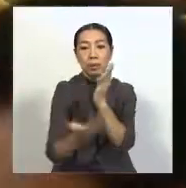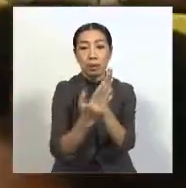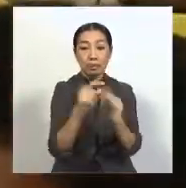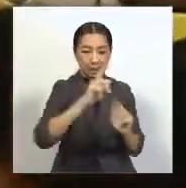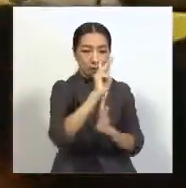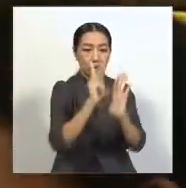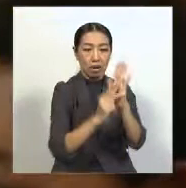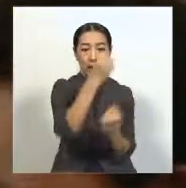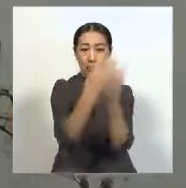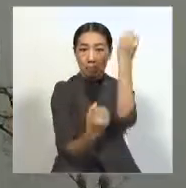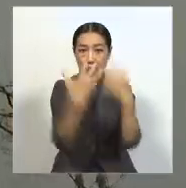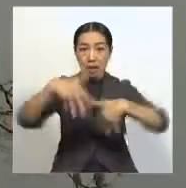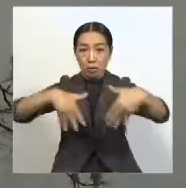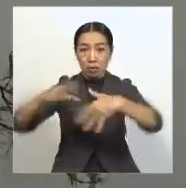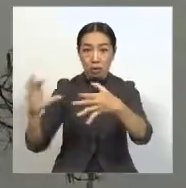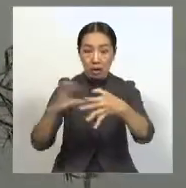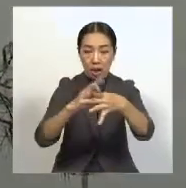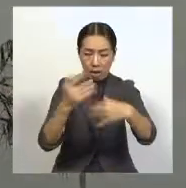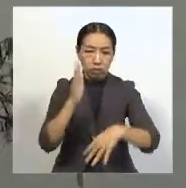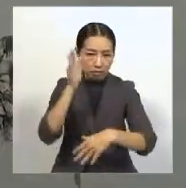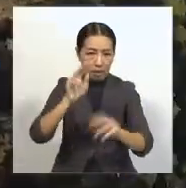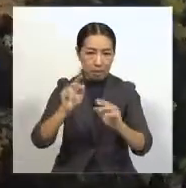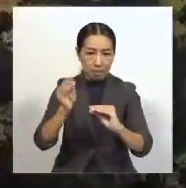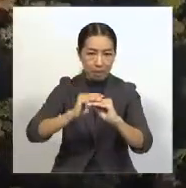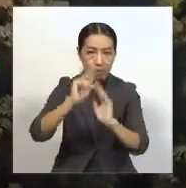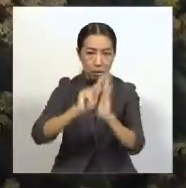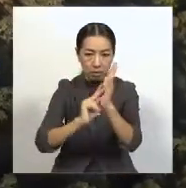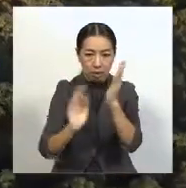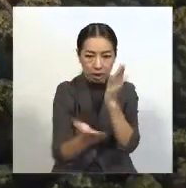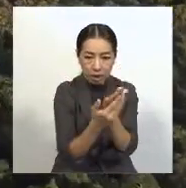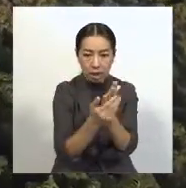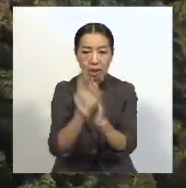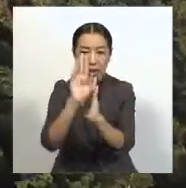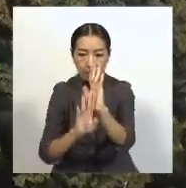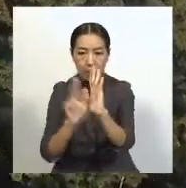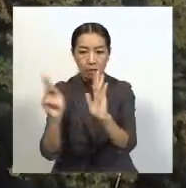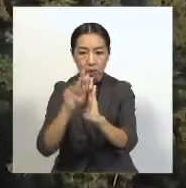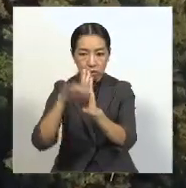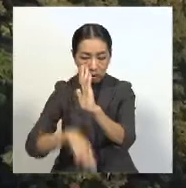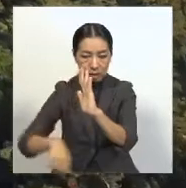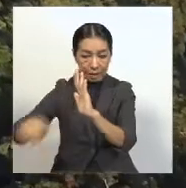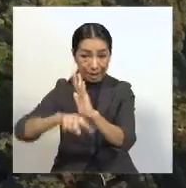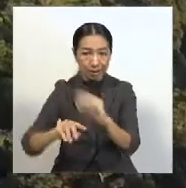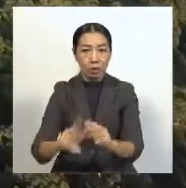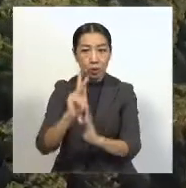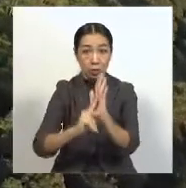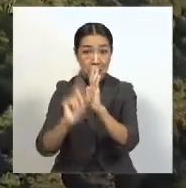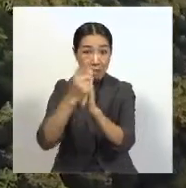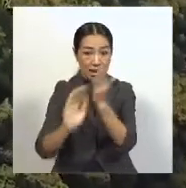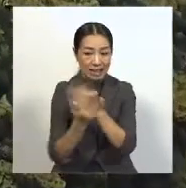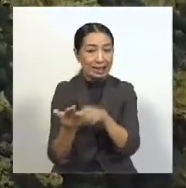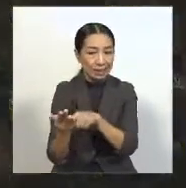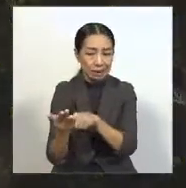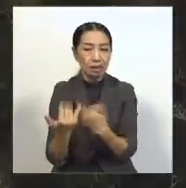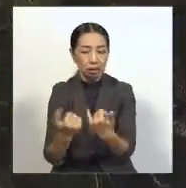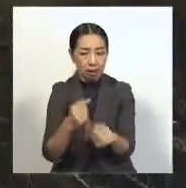ป่าชุมชนรวมทั้งกฎระเบียบที่เกี่ยวข้องพร้อมกับหลักเกณฑ์การรับฟังความคิดเห็นของร่างกฎหมายตามฝ่ายที่เ